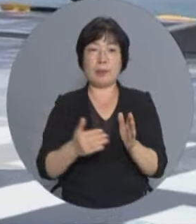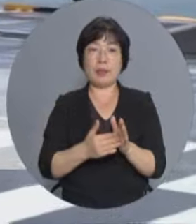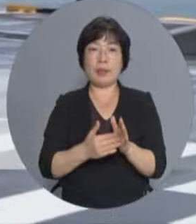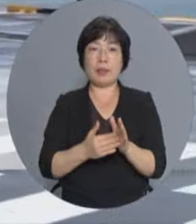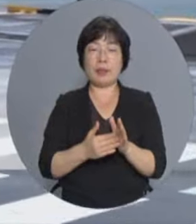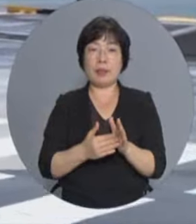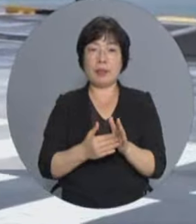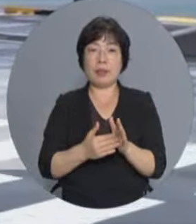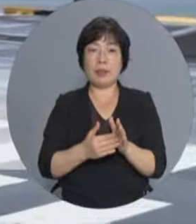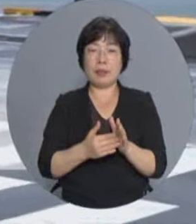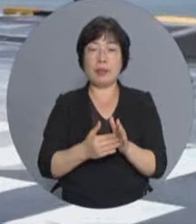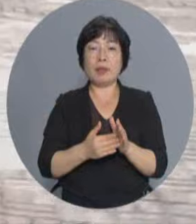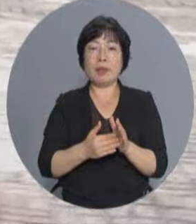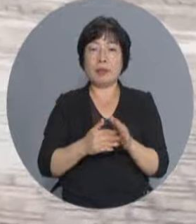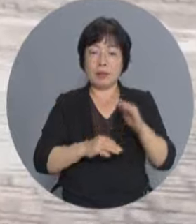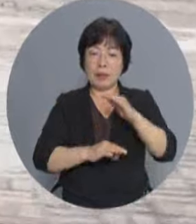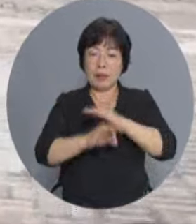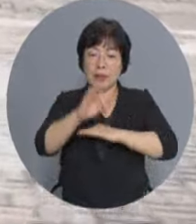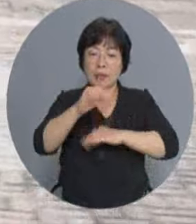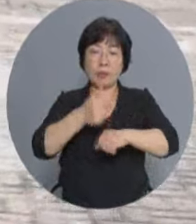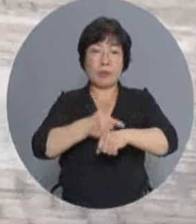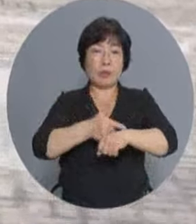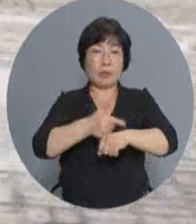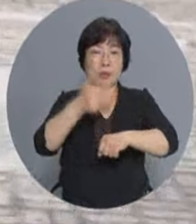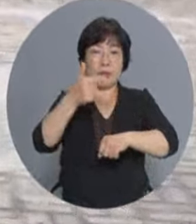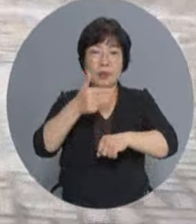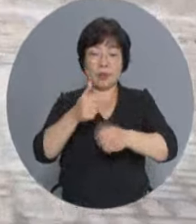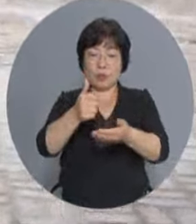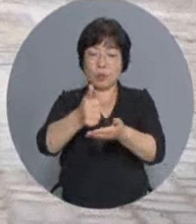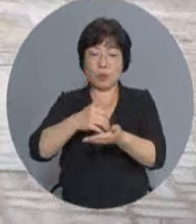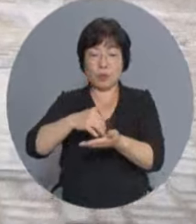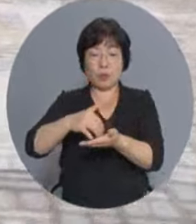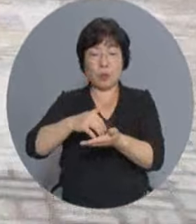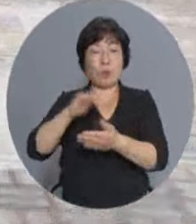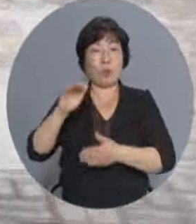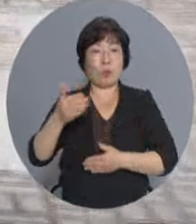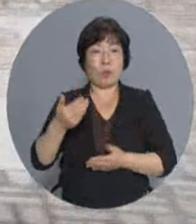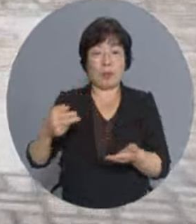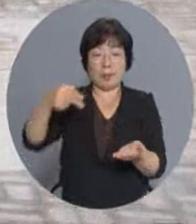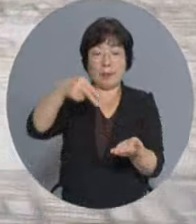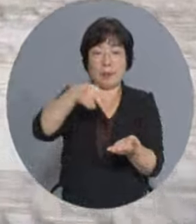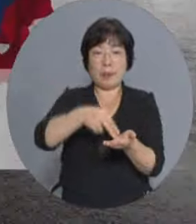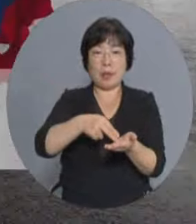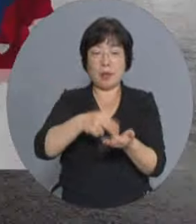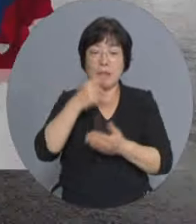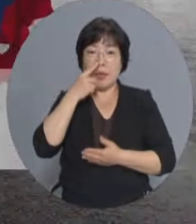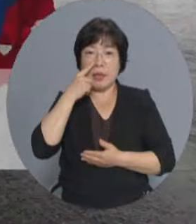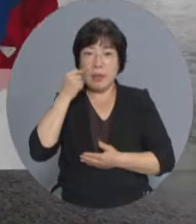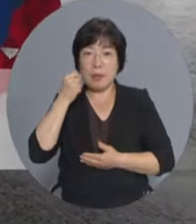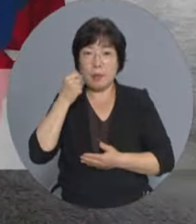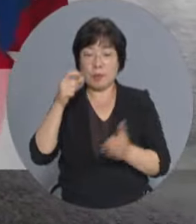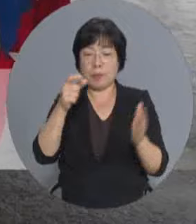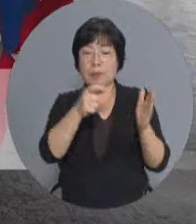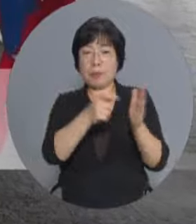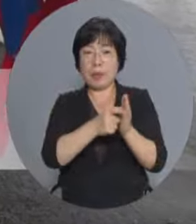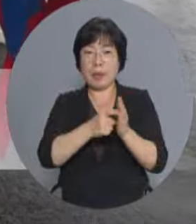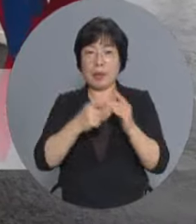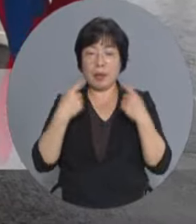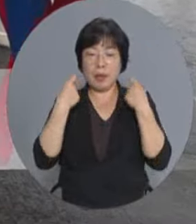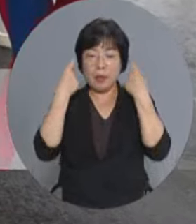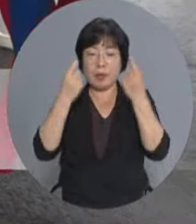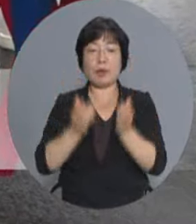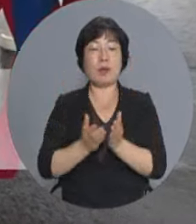여행했습니다 여수시는 오늘 오전 6시 승객과 승무원 900여명을 태운 일본 유센 크루즈 선사의